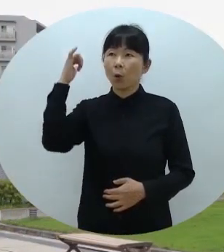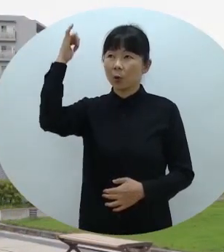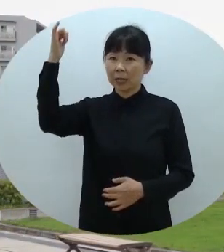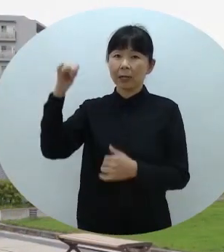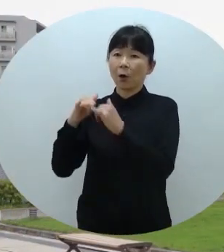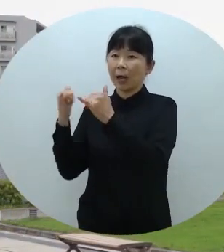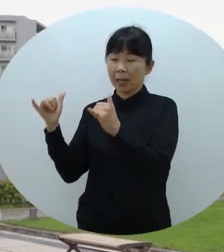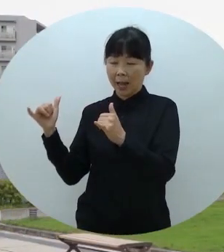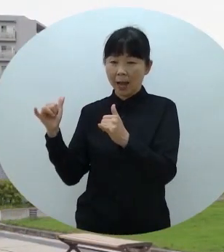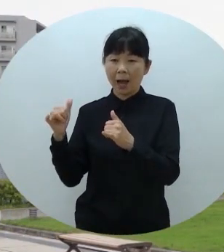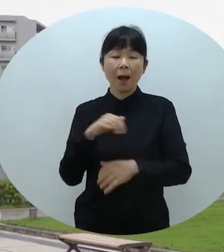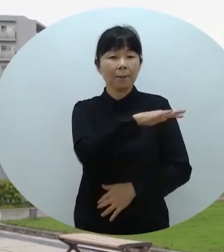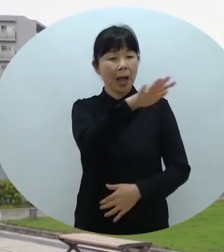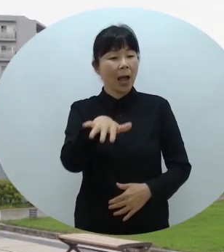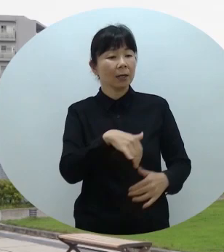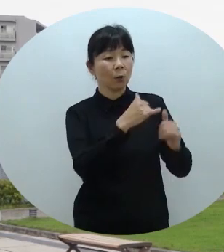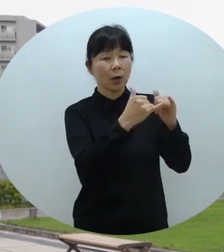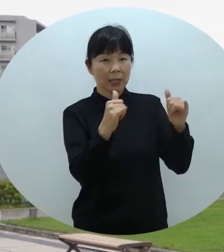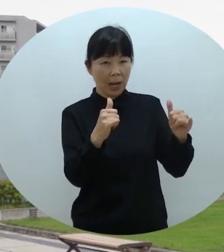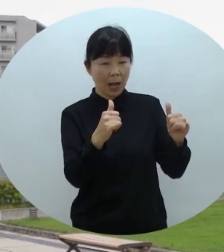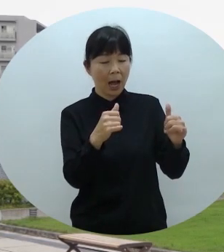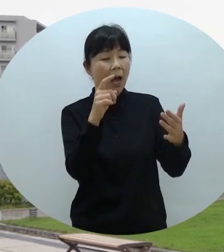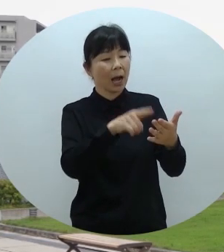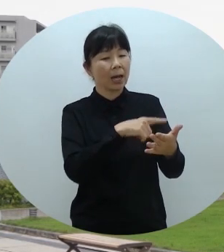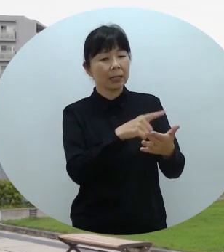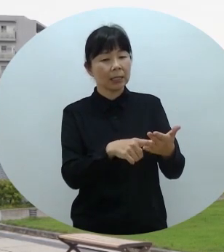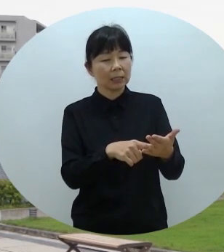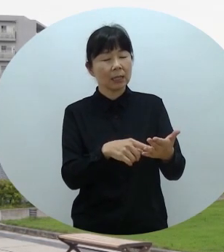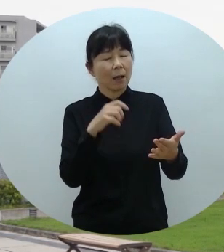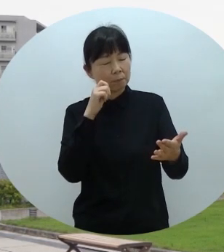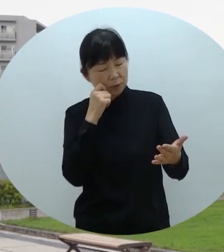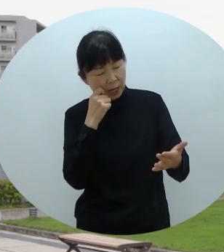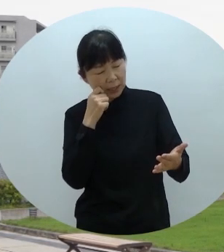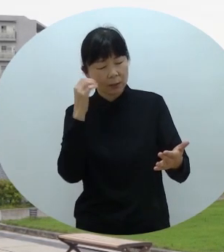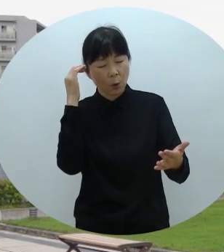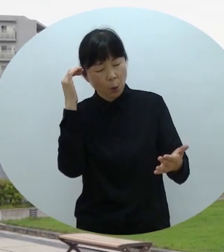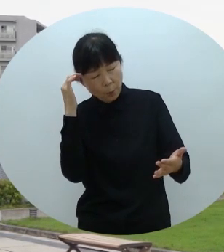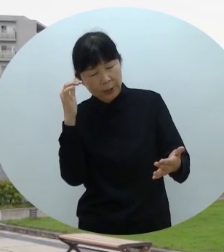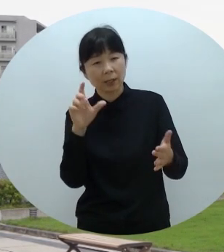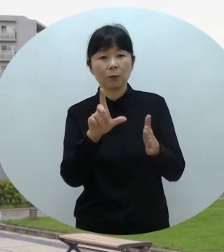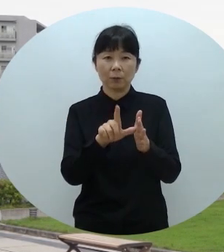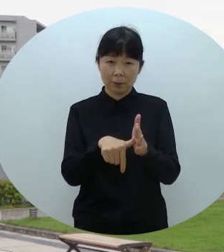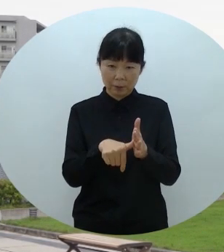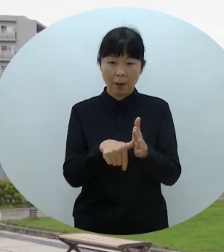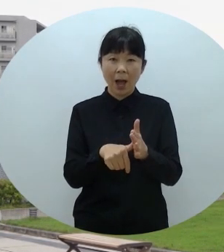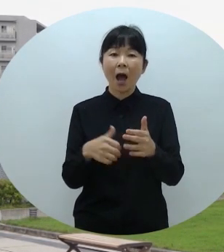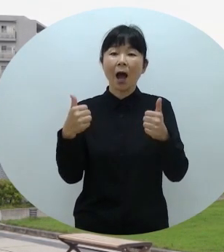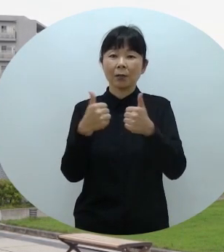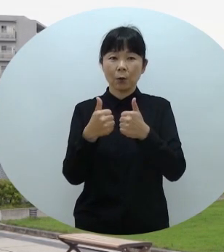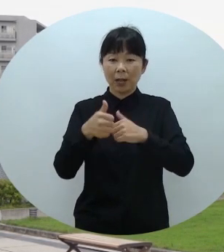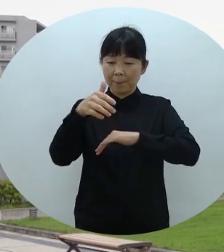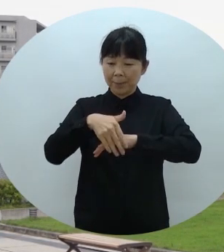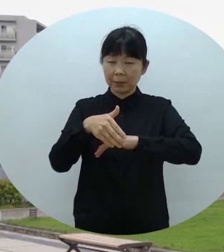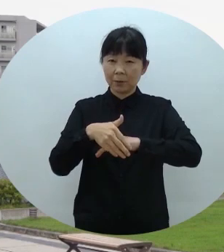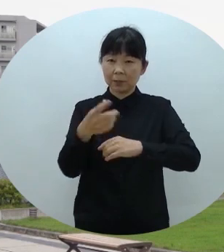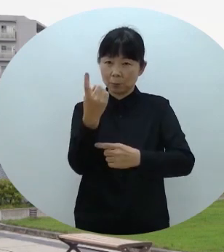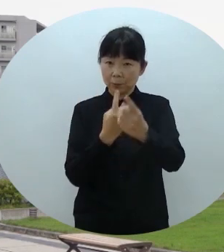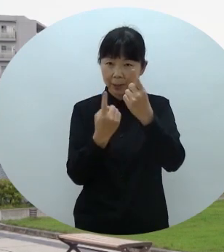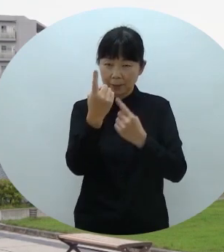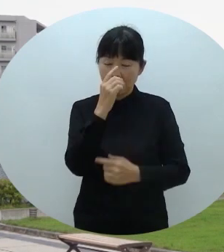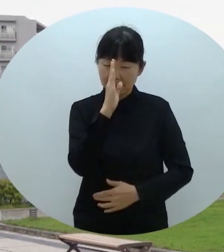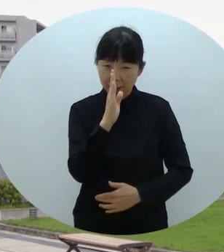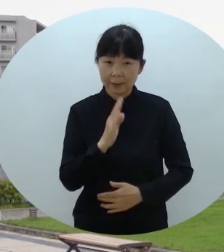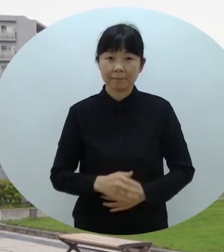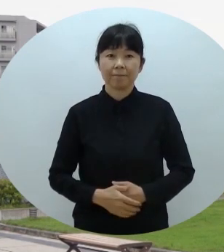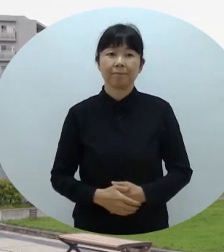保護者の方や周りの方で解決が難しいなどお困りのことがありましたら、相談窓口をご利用